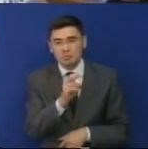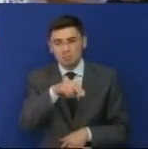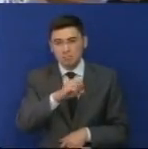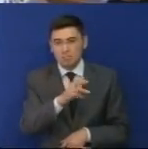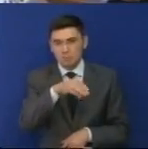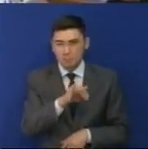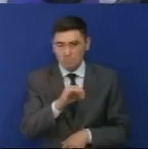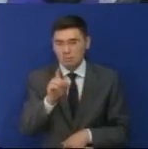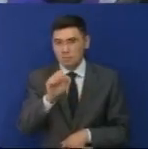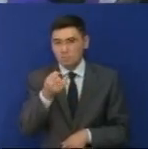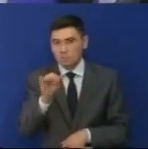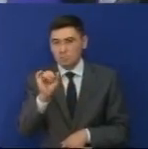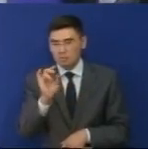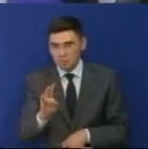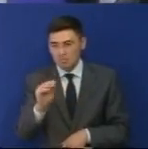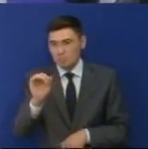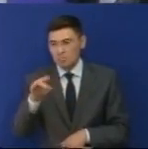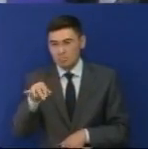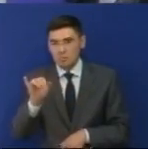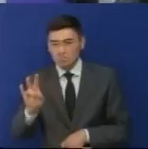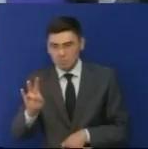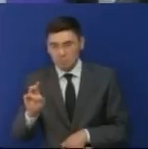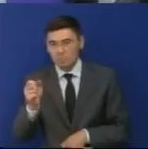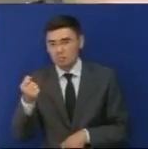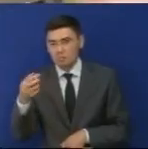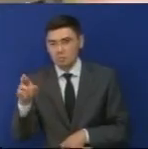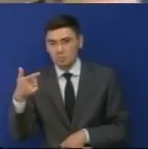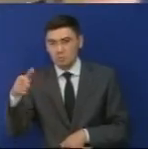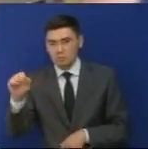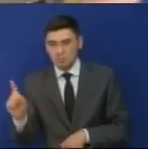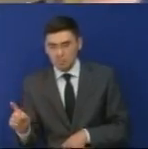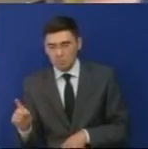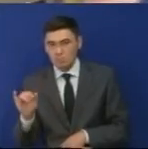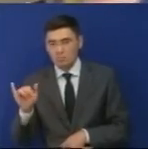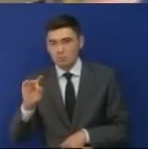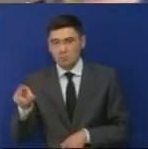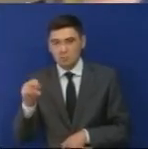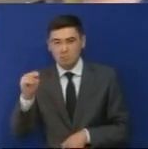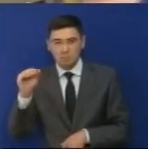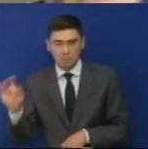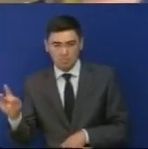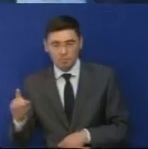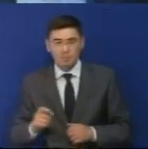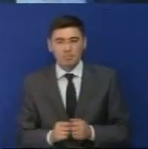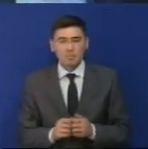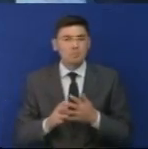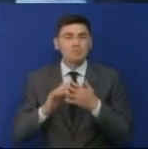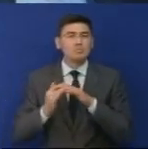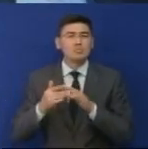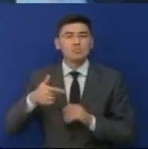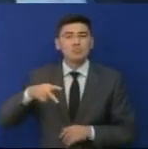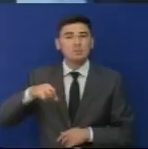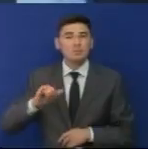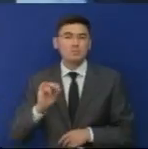Кукпектинского, Зайсанского, Тарбагатайского, Жарминского, Аягосского и Урджарского районов. В селе Глуховка, по словам директора районного молодежного